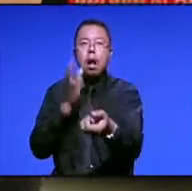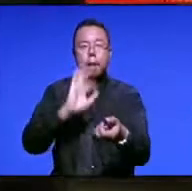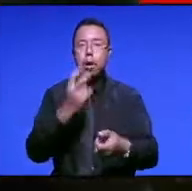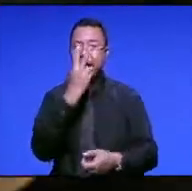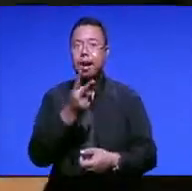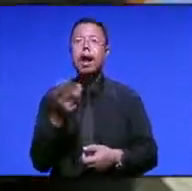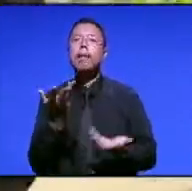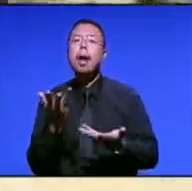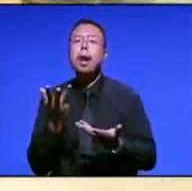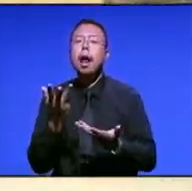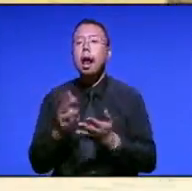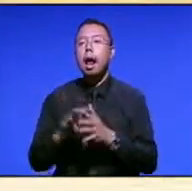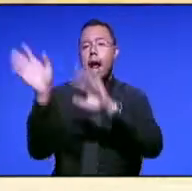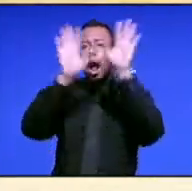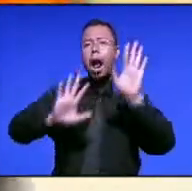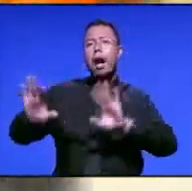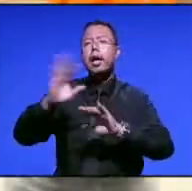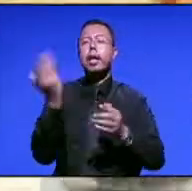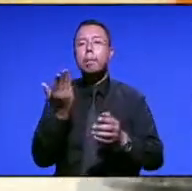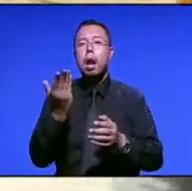dulu arah anginnya.